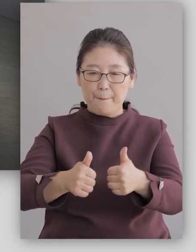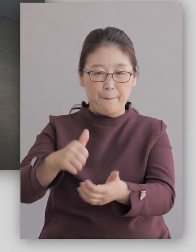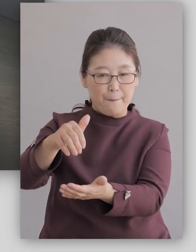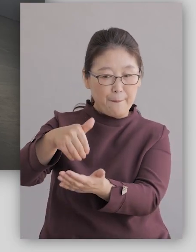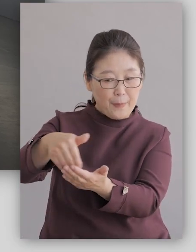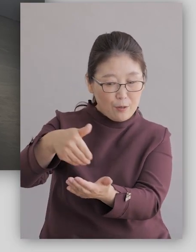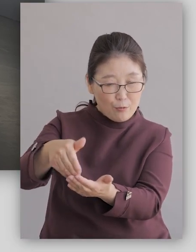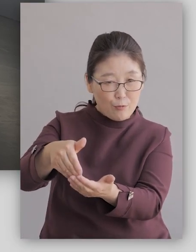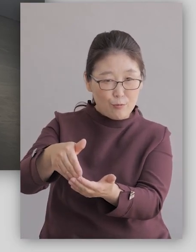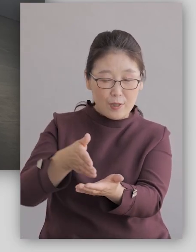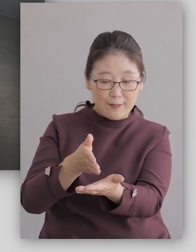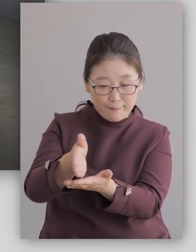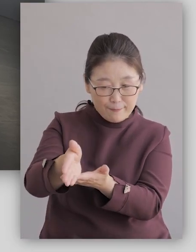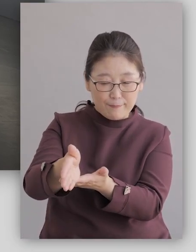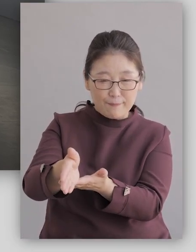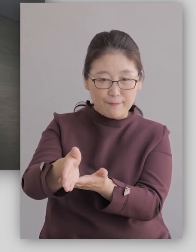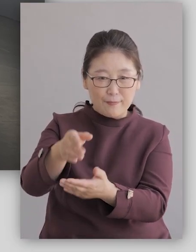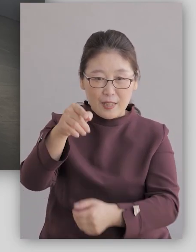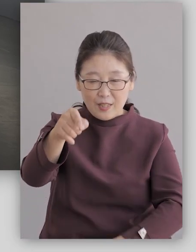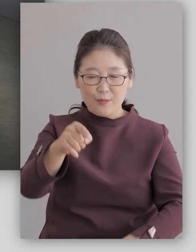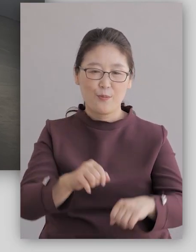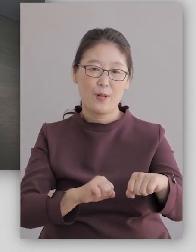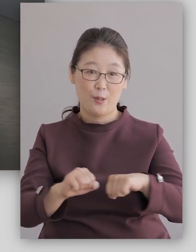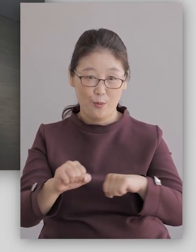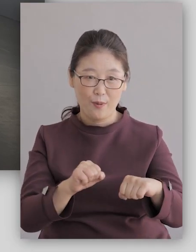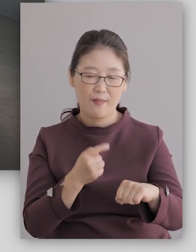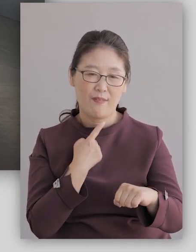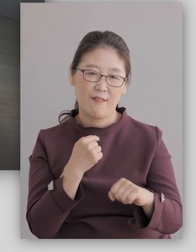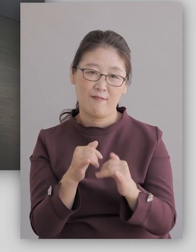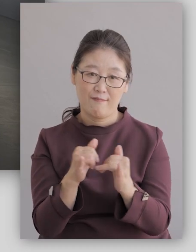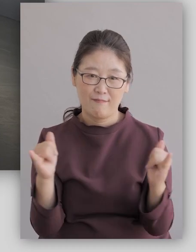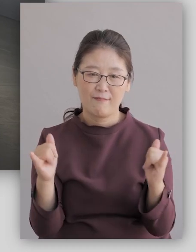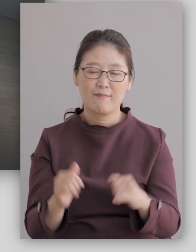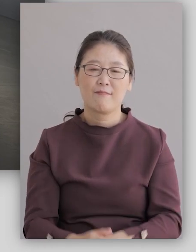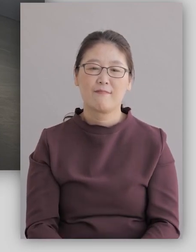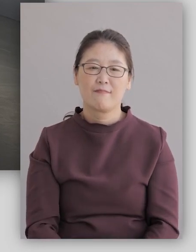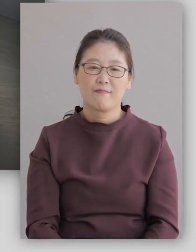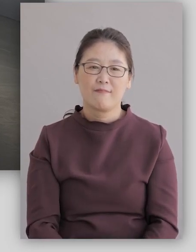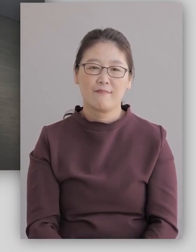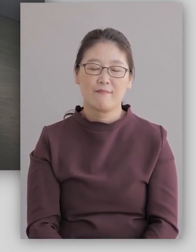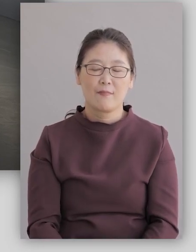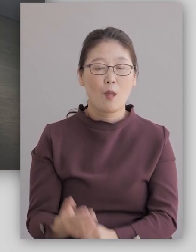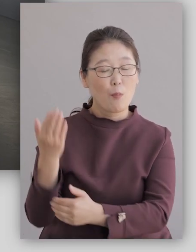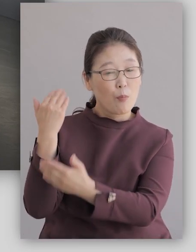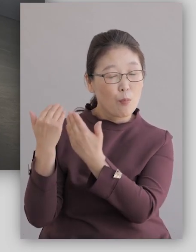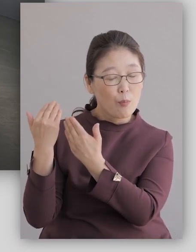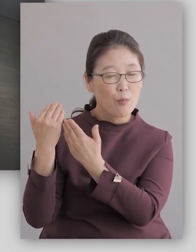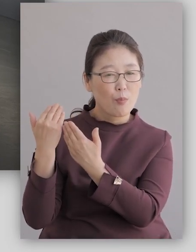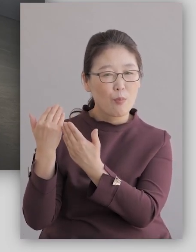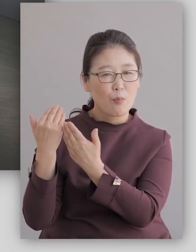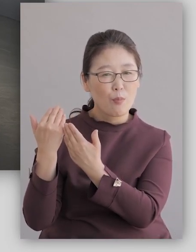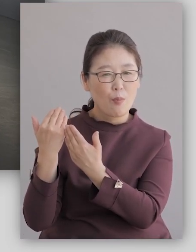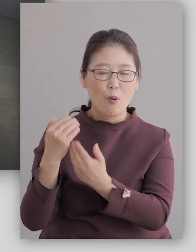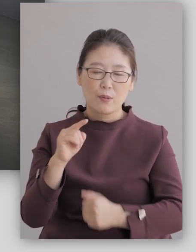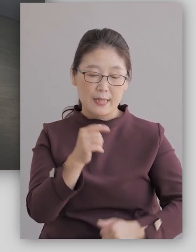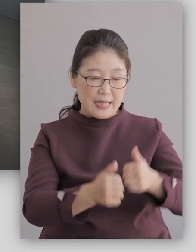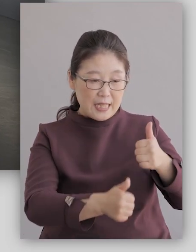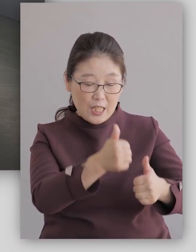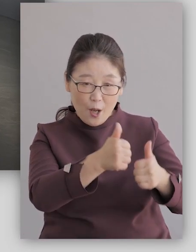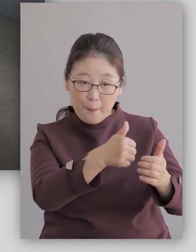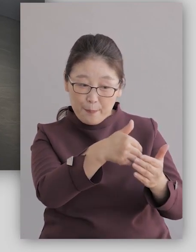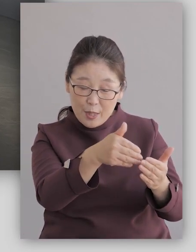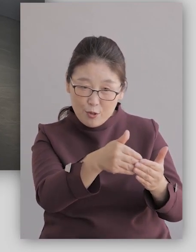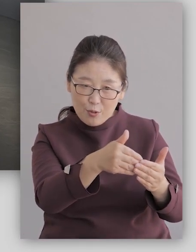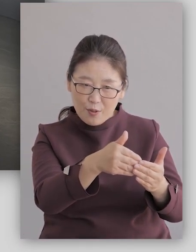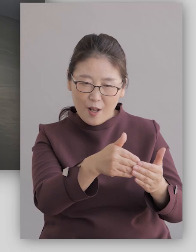활동을 하셨던 선생님들의 작품을 만나볼 수 있습니다. 기존에 얘기했던 그 실험미술과 다른 이